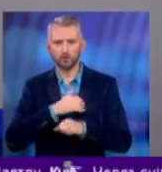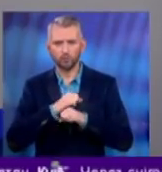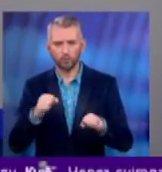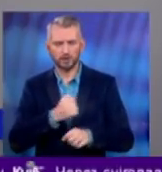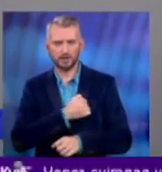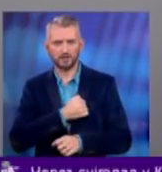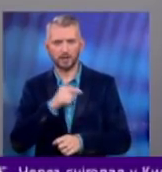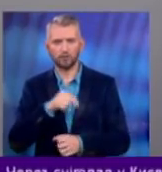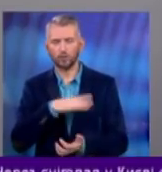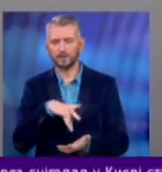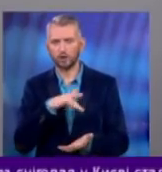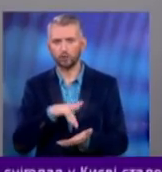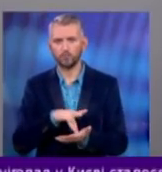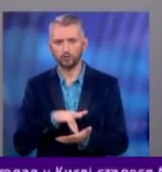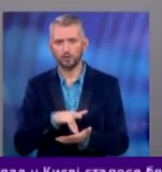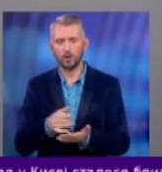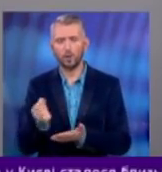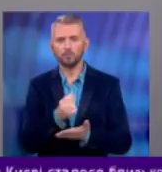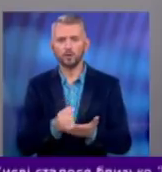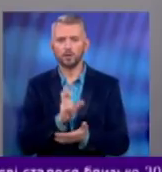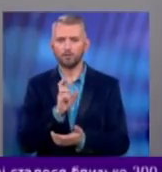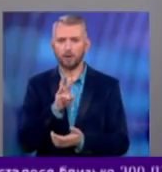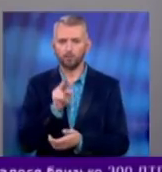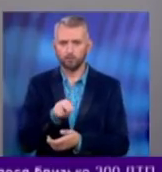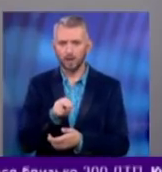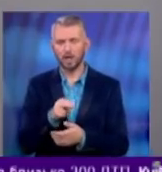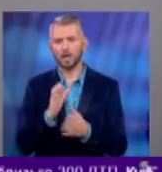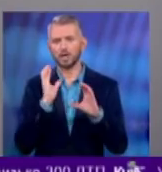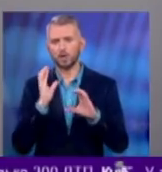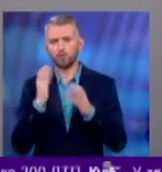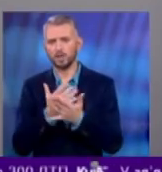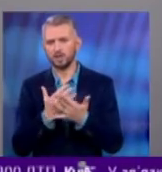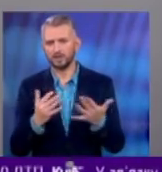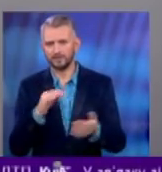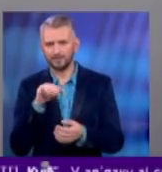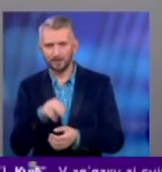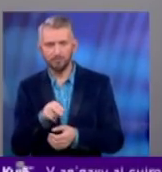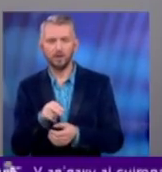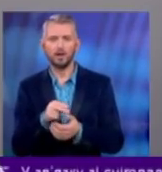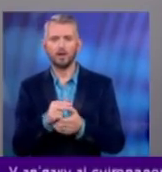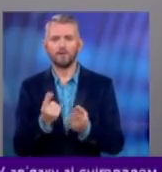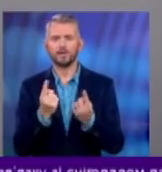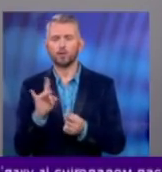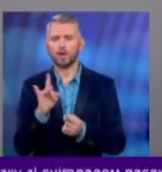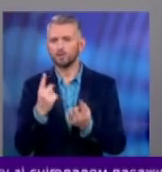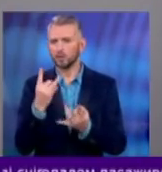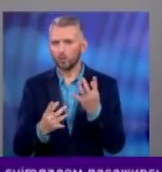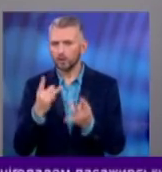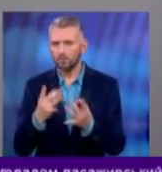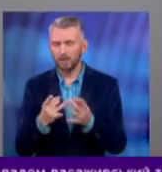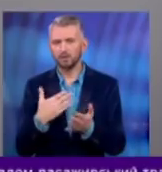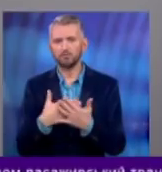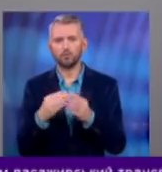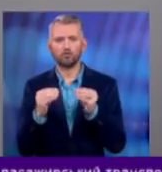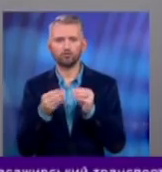захисниках цього населеного пункту озброєння БМП, гранатомети різних типів, великокаліберні кулемети та випустили близько 10